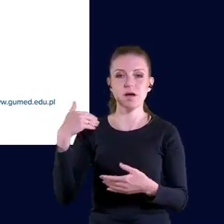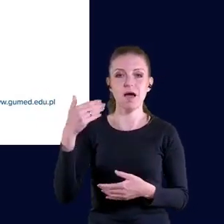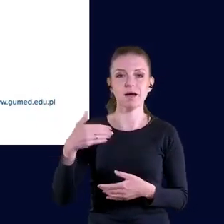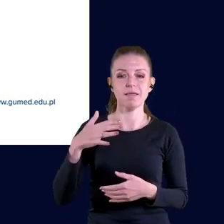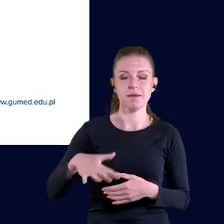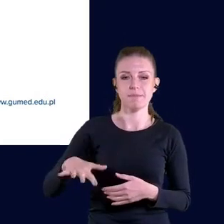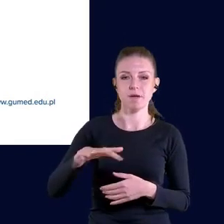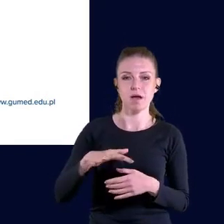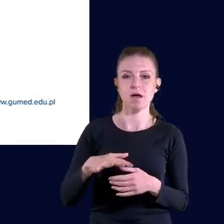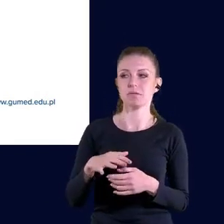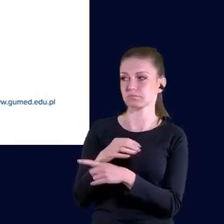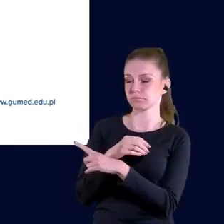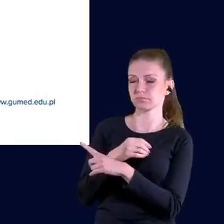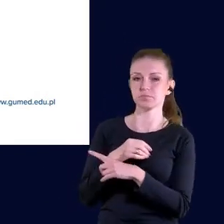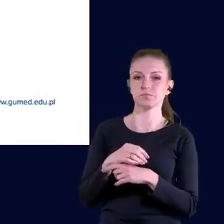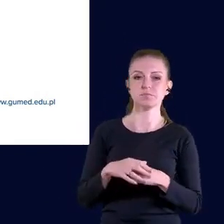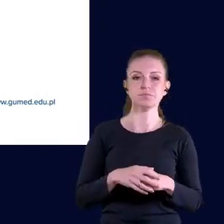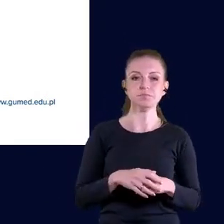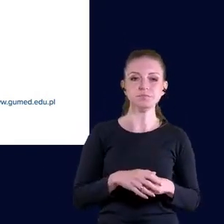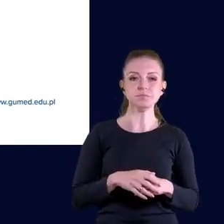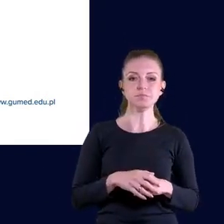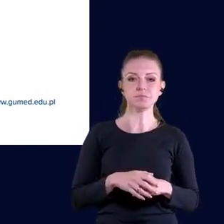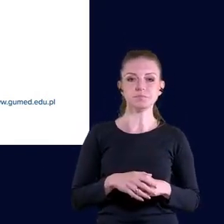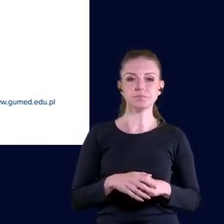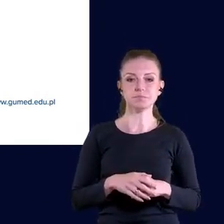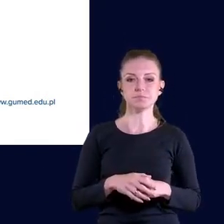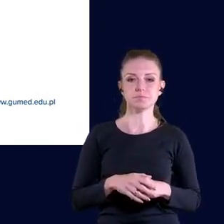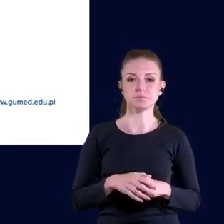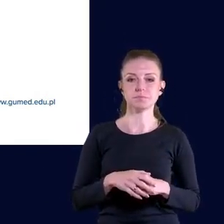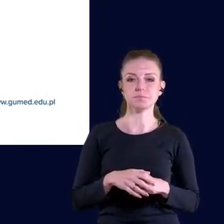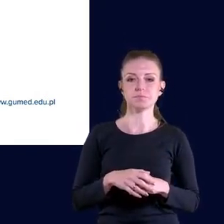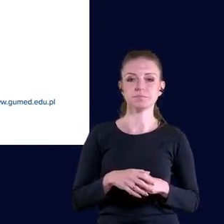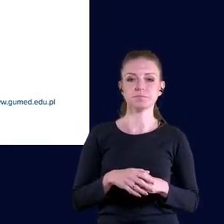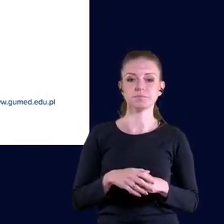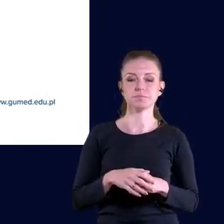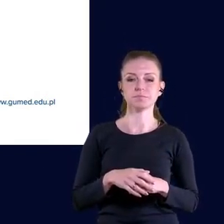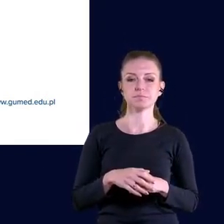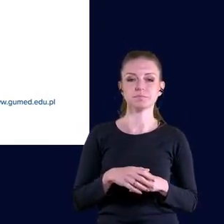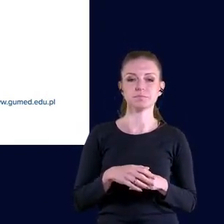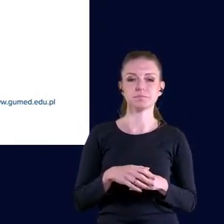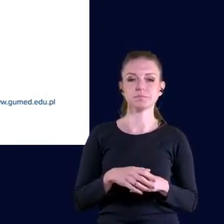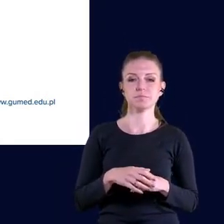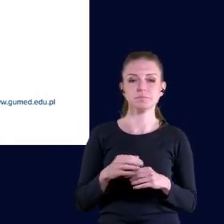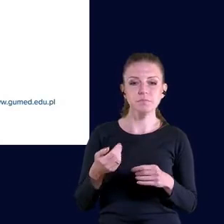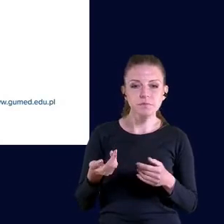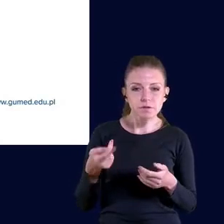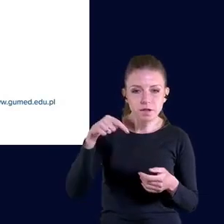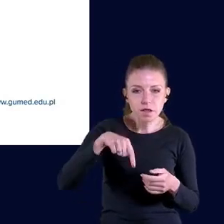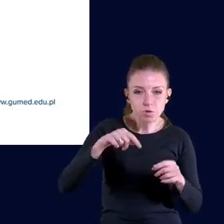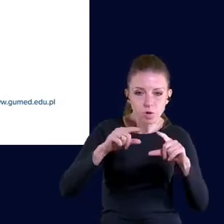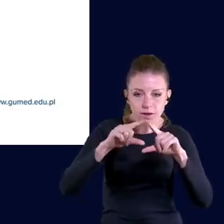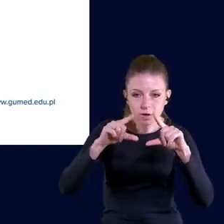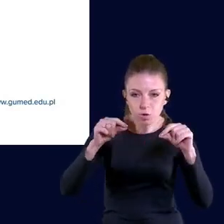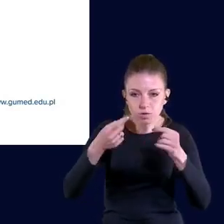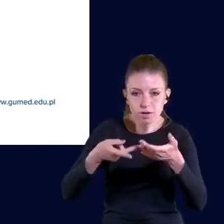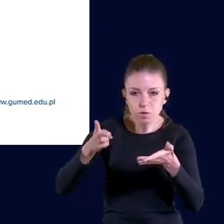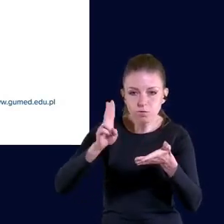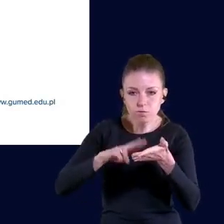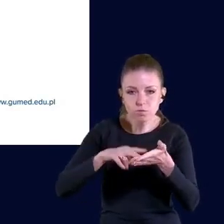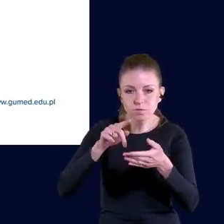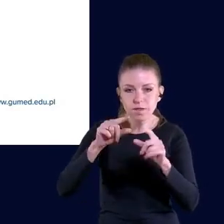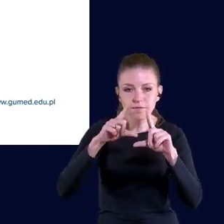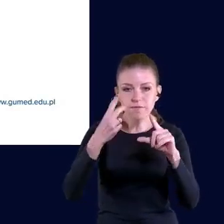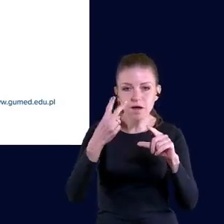udostępniliśmy w pełnym tekście podwójna ikonka pliku Popraw prawym dolnym rogu każdego opisu oznacza że